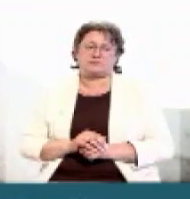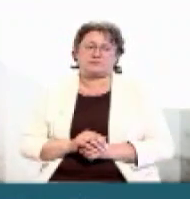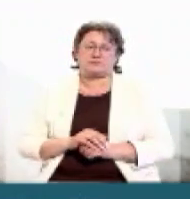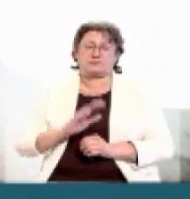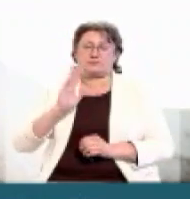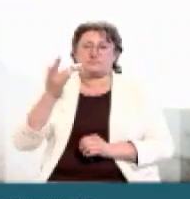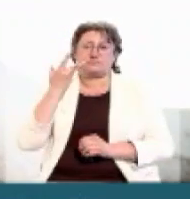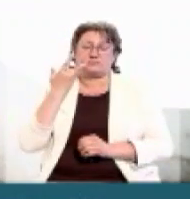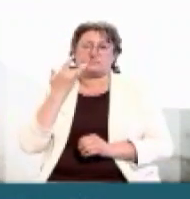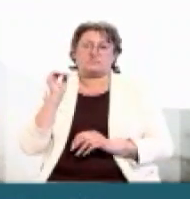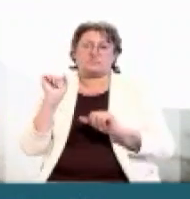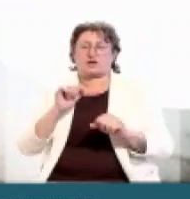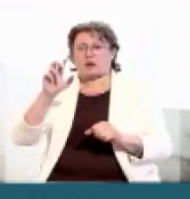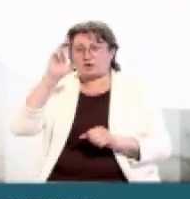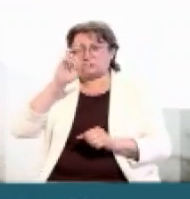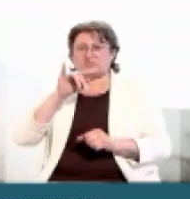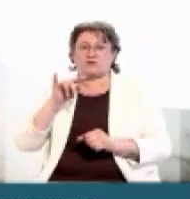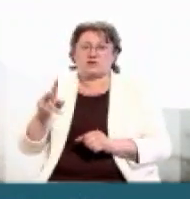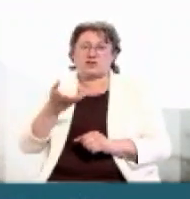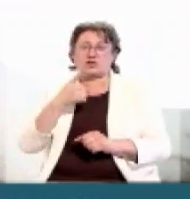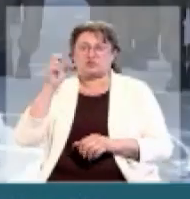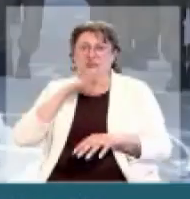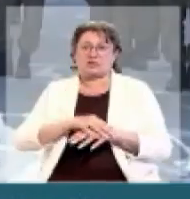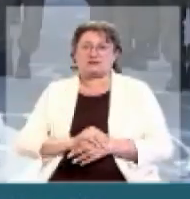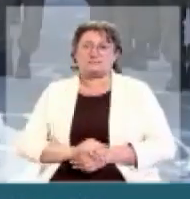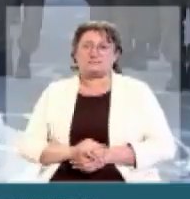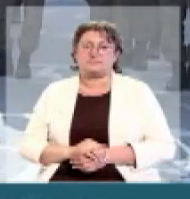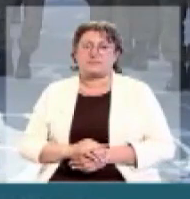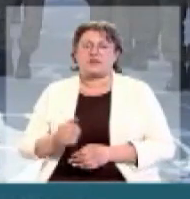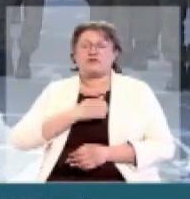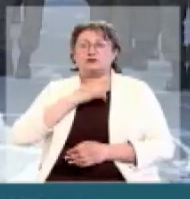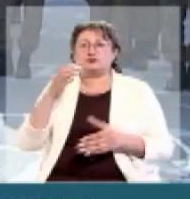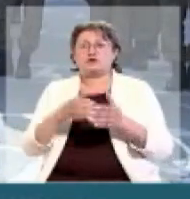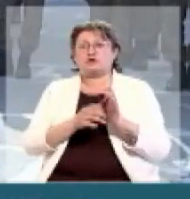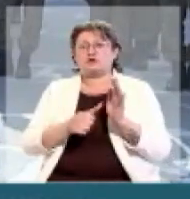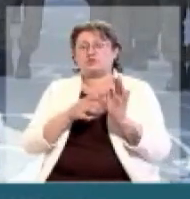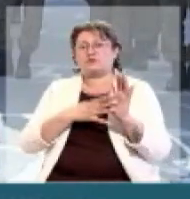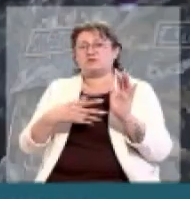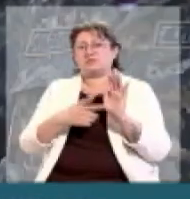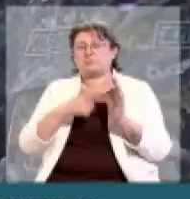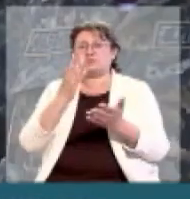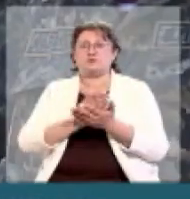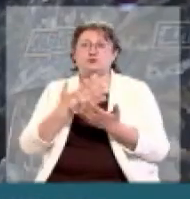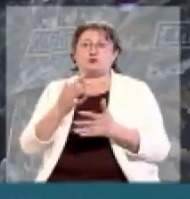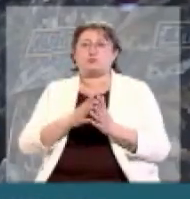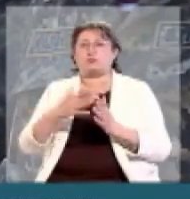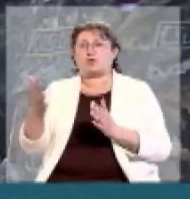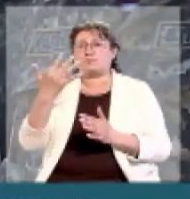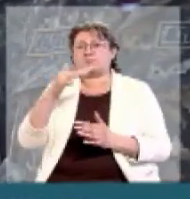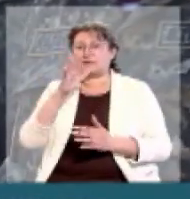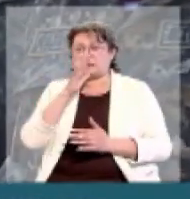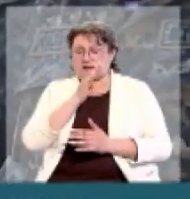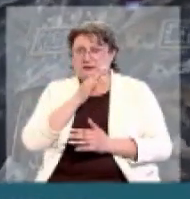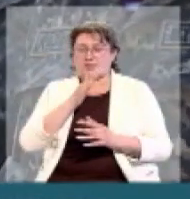всегда стоять на защите государственных символов и нашей страны. Воинская часть 6697 существует уже более